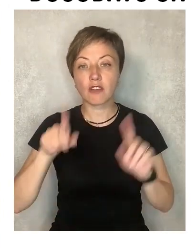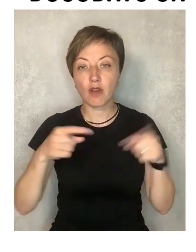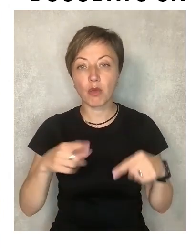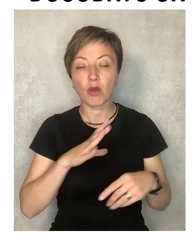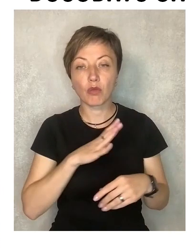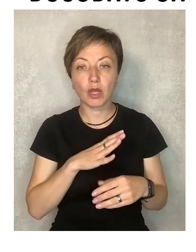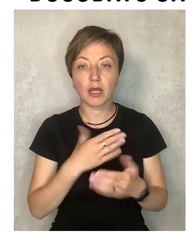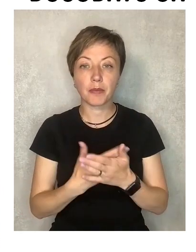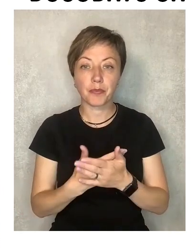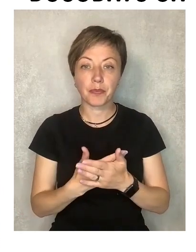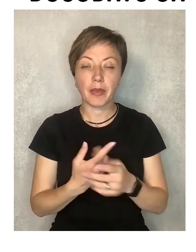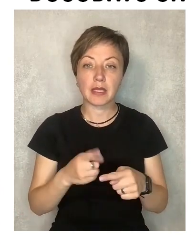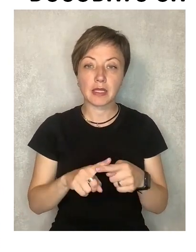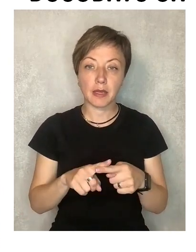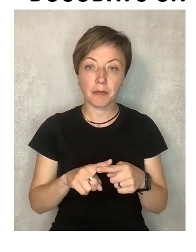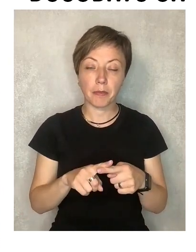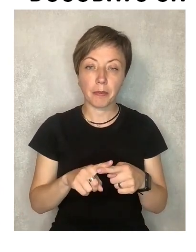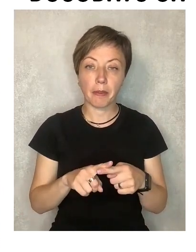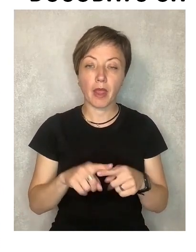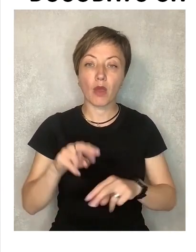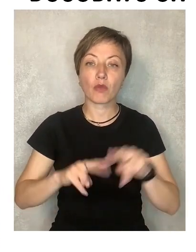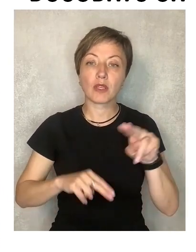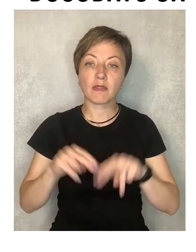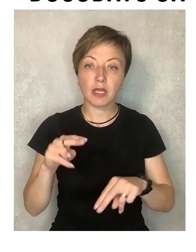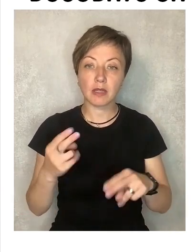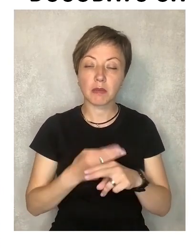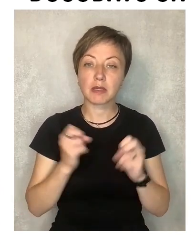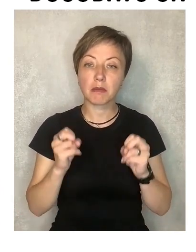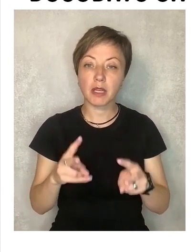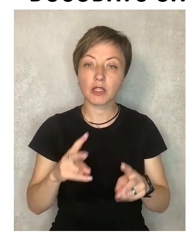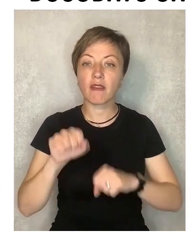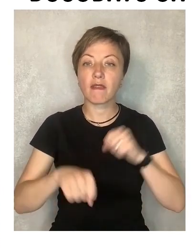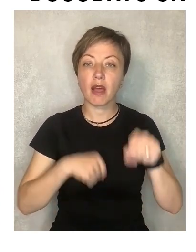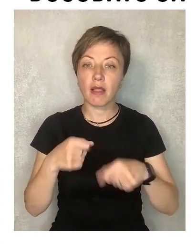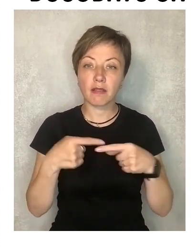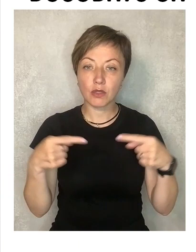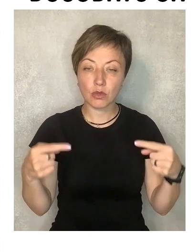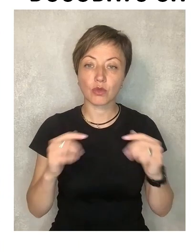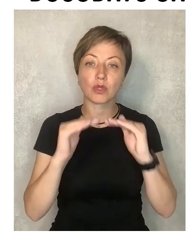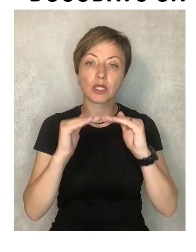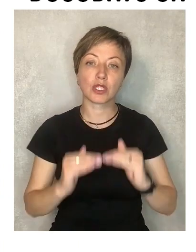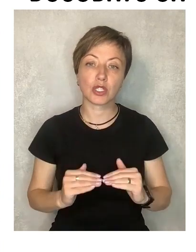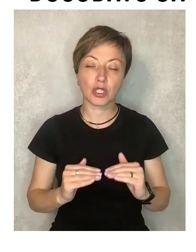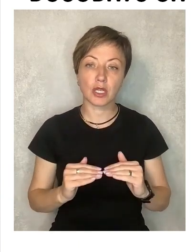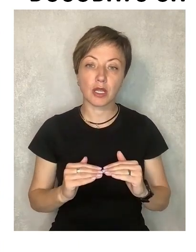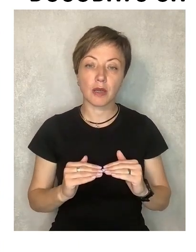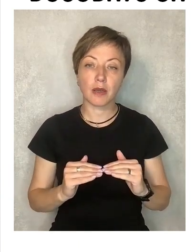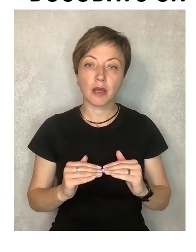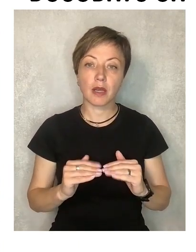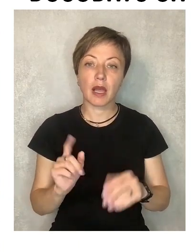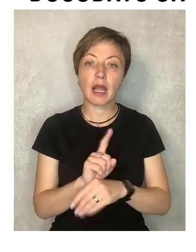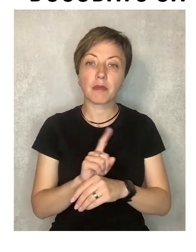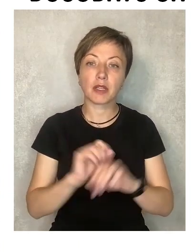Це, ну, по-перше, будівництво безпечної велоінфраструктури, друге – зниження ліміту швидкості